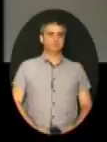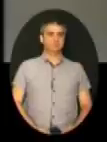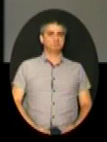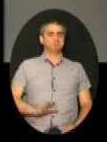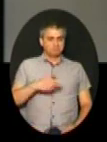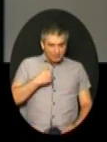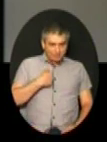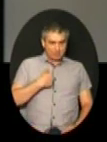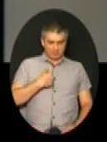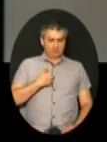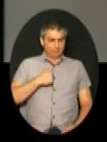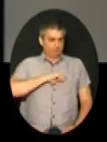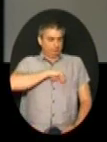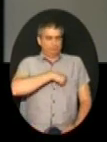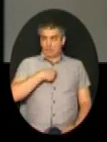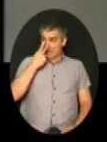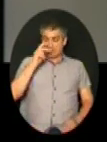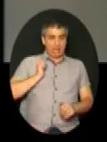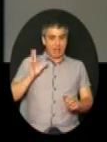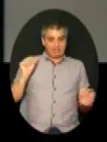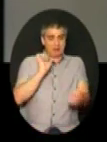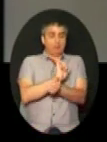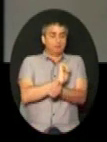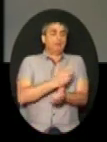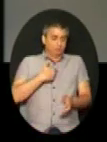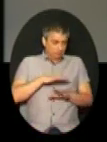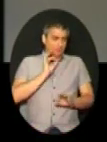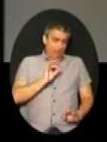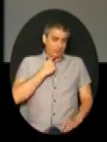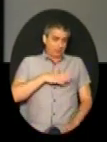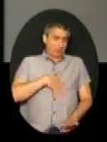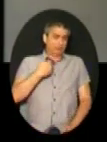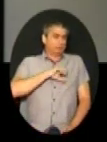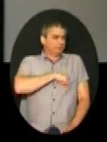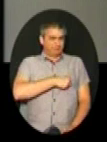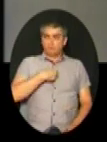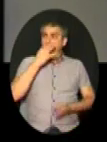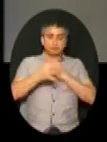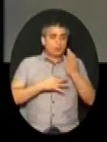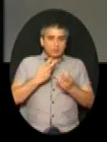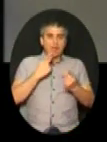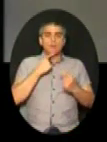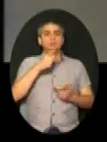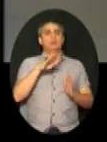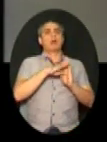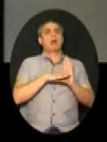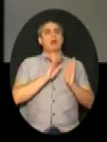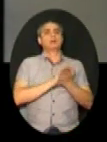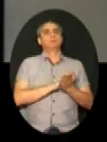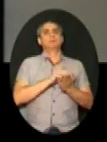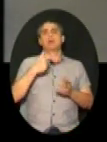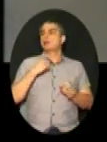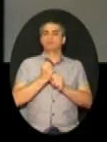גם אני צבט לי בלב שראיתי יזיקים. צבט לי בלב. שאלתי שאלות, אמרו לי, אלה הכללים, אנחנו יכולים